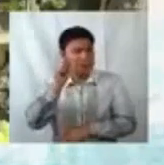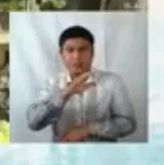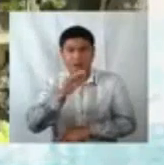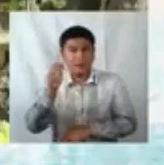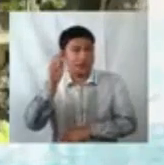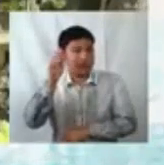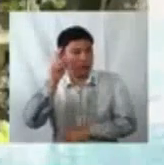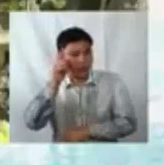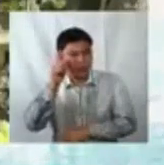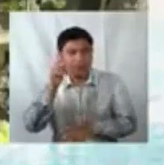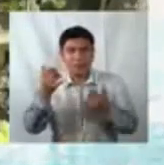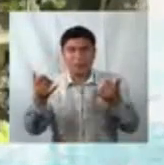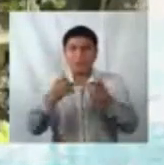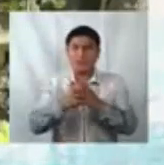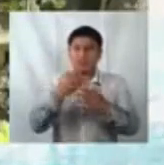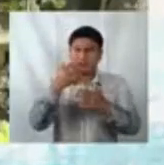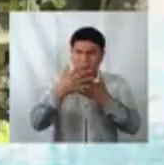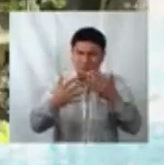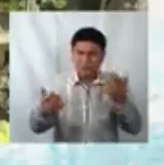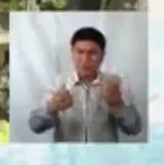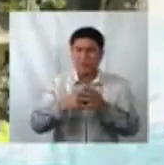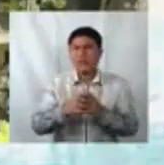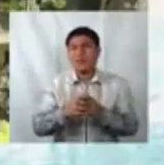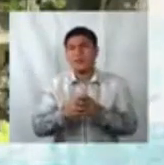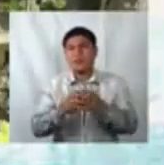Mga bahid ng dugo sa ating kwento ng kalayaan.